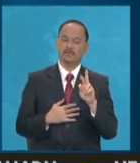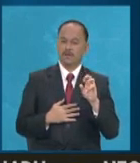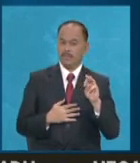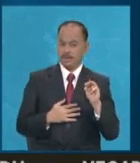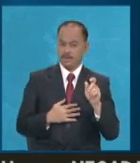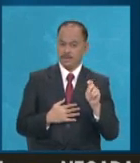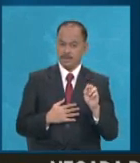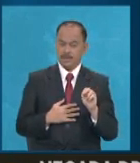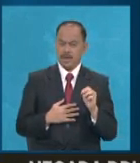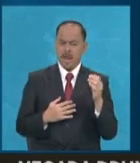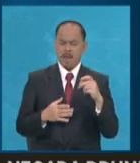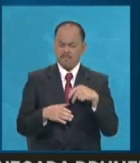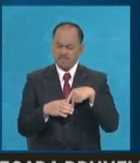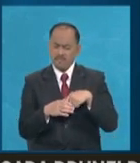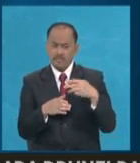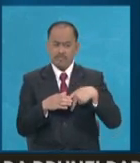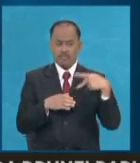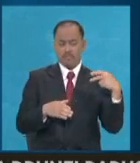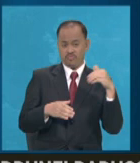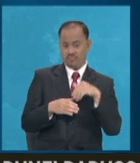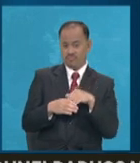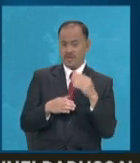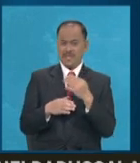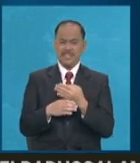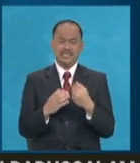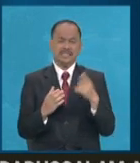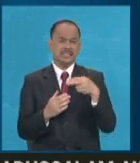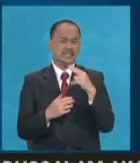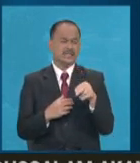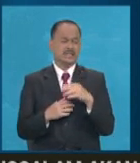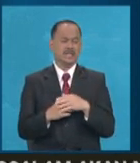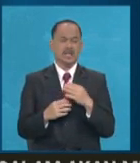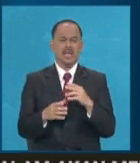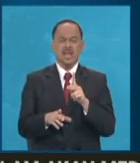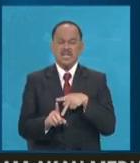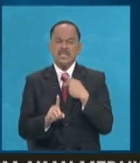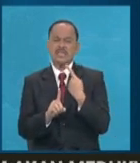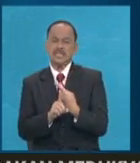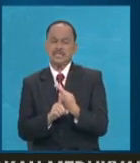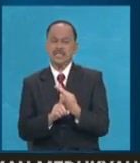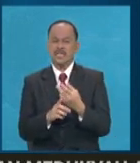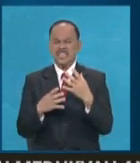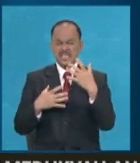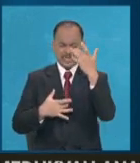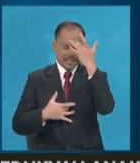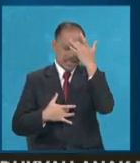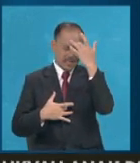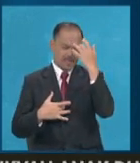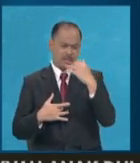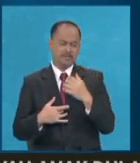bahan-bahan pencemar dalam produk berkenaan boleh mengakibatkan kesan-kesan modern yang membahayakan